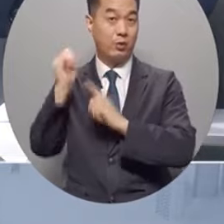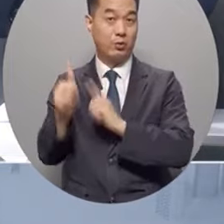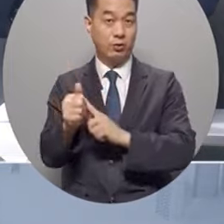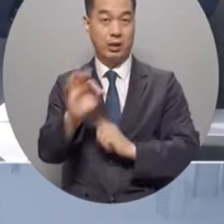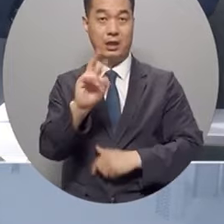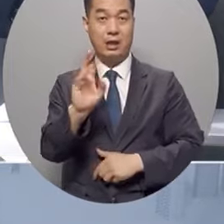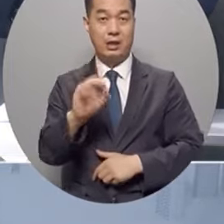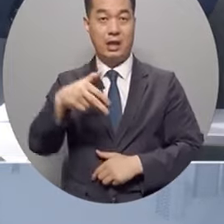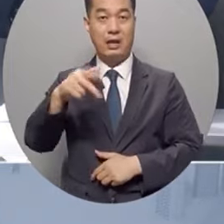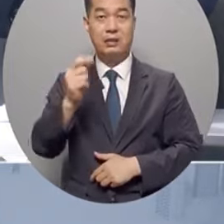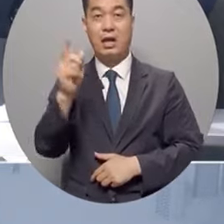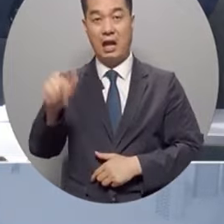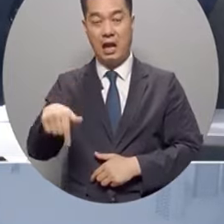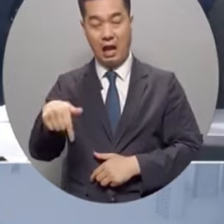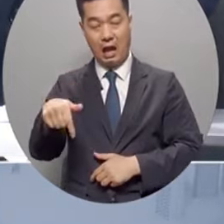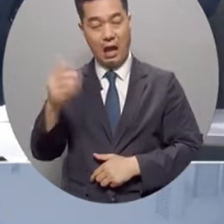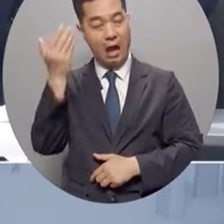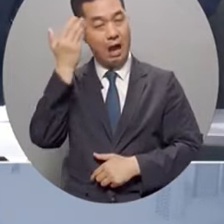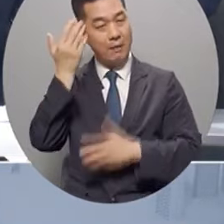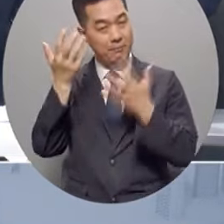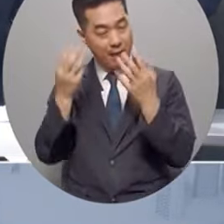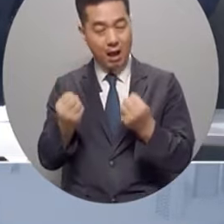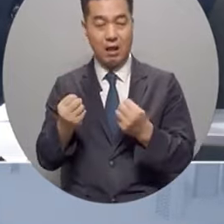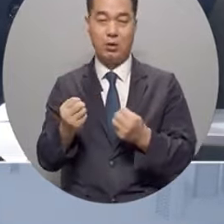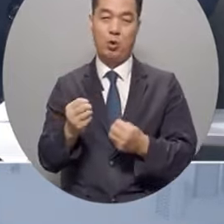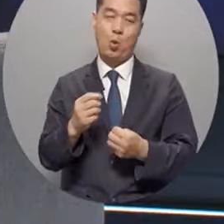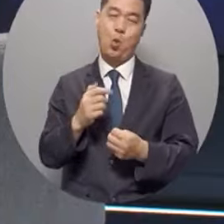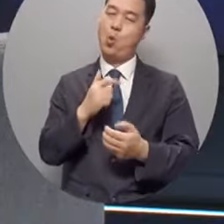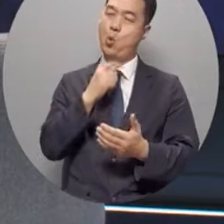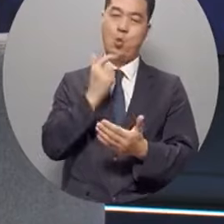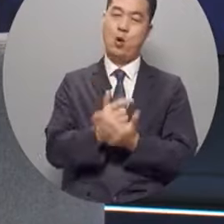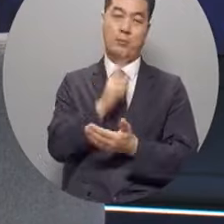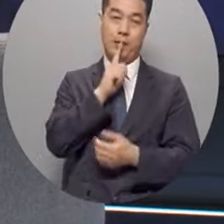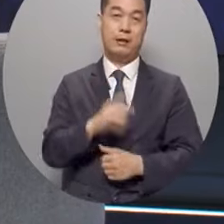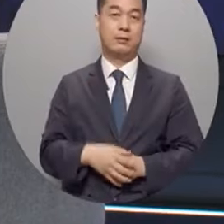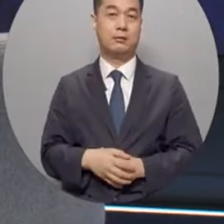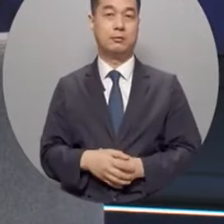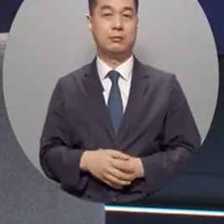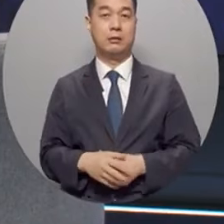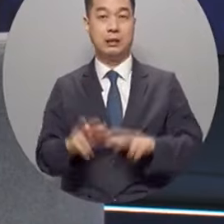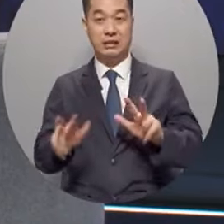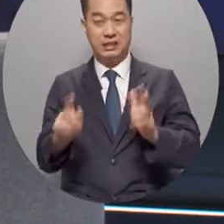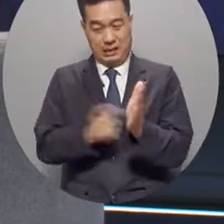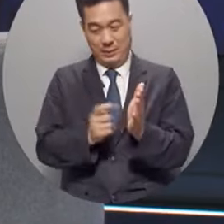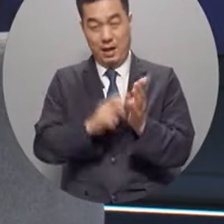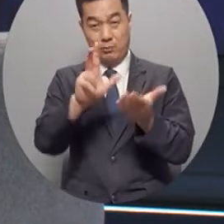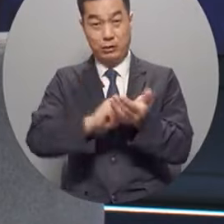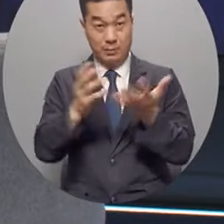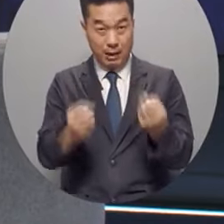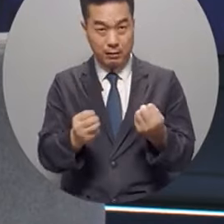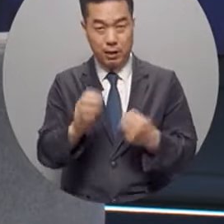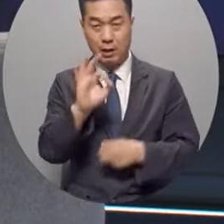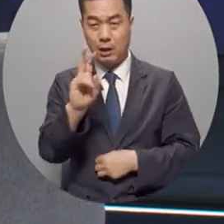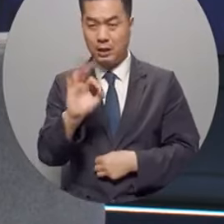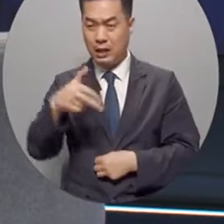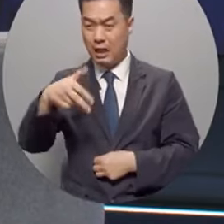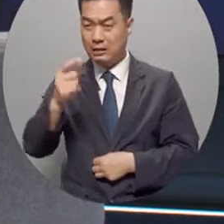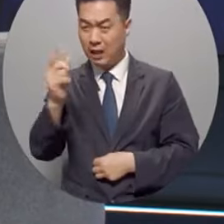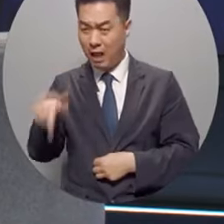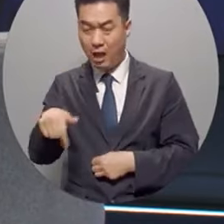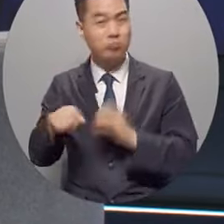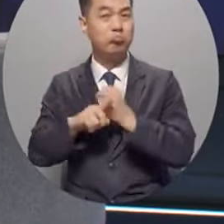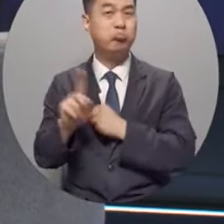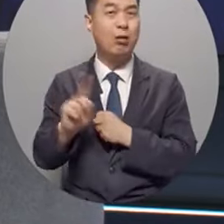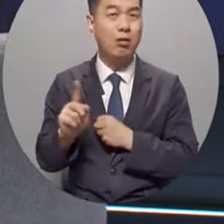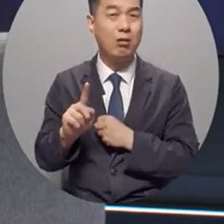해박한 지식을 갖고 있어서 놀랐다고 밝히기도 했습니다 아니 당장 시급한 현안도 많은데 왜 양자학 양자역학 하면 이해할